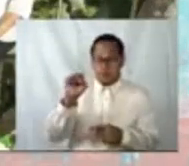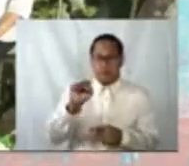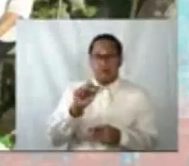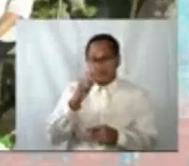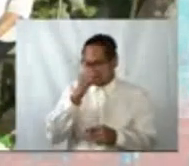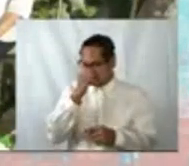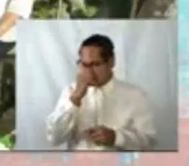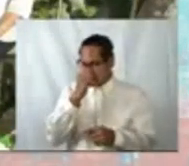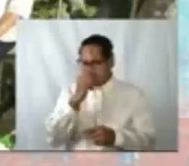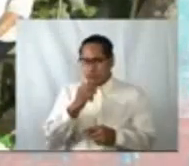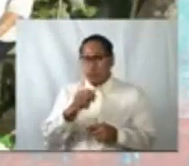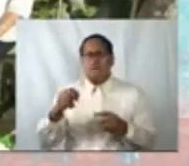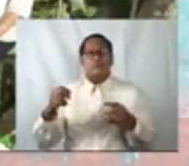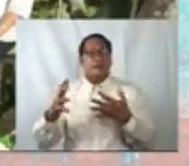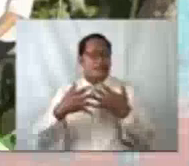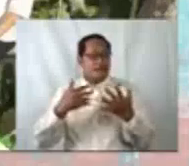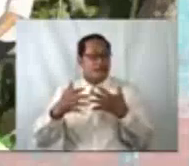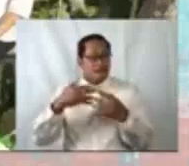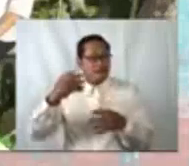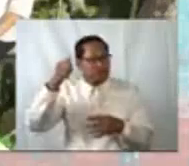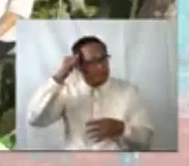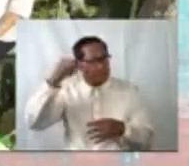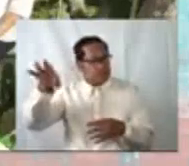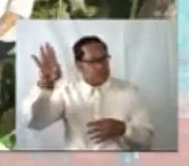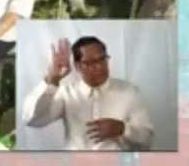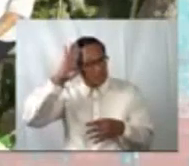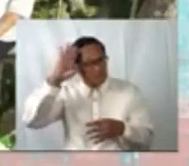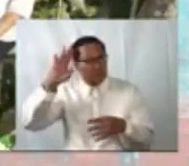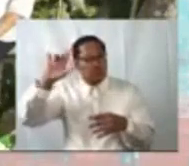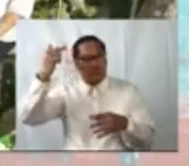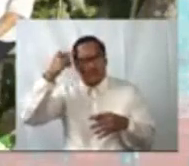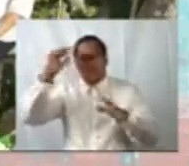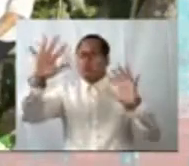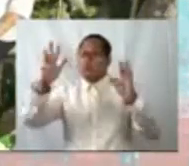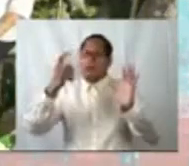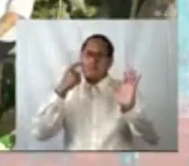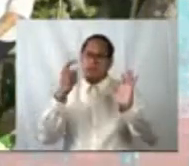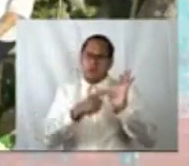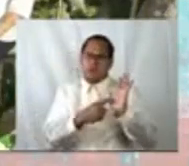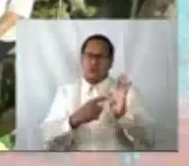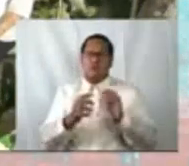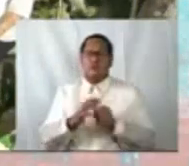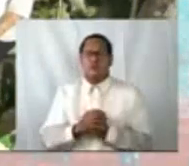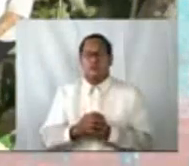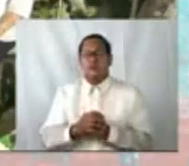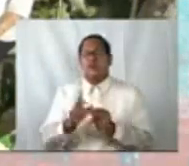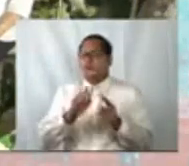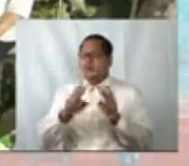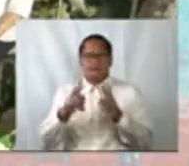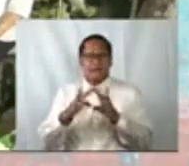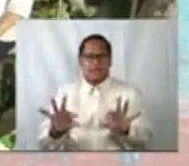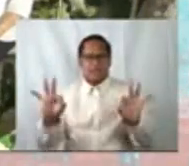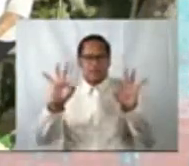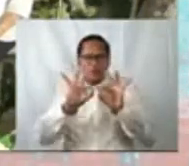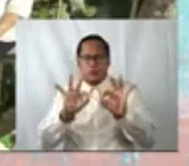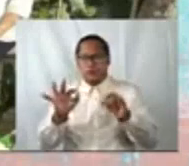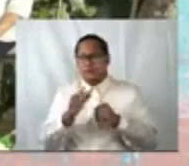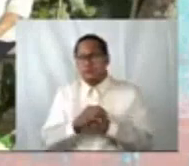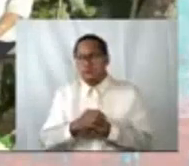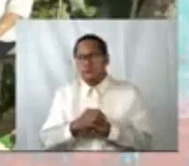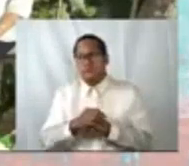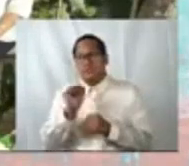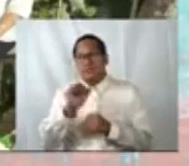Even Bonifacio's government, so walang recognition yan. Yeah, but all that I'm saying is, you know, that's very critical. You know, yes, that's definitely.